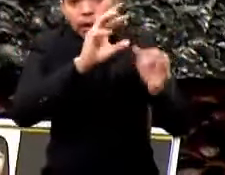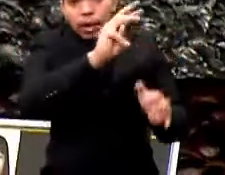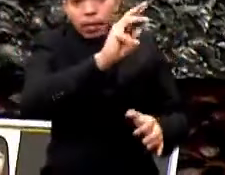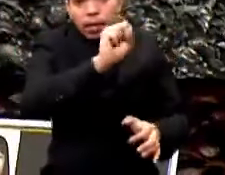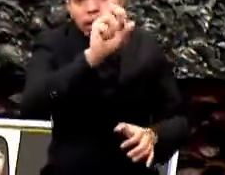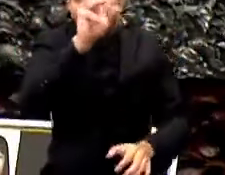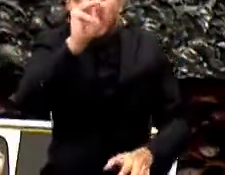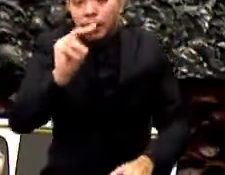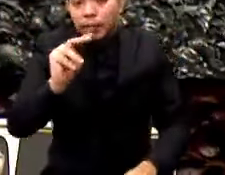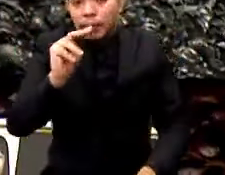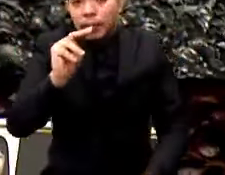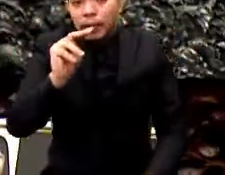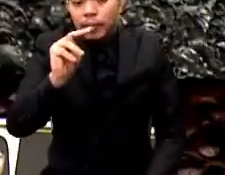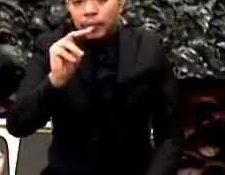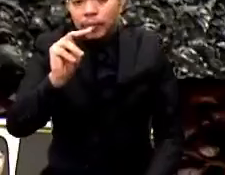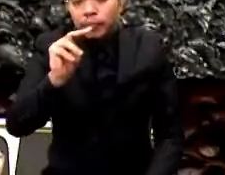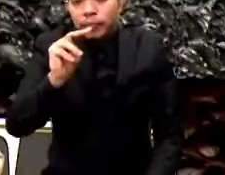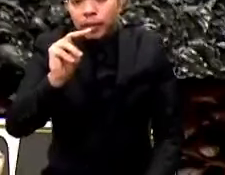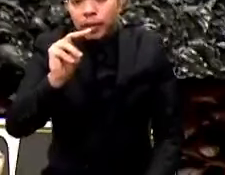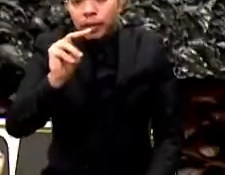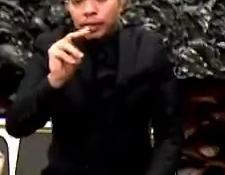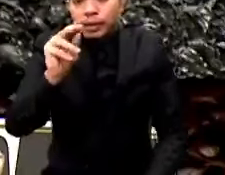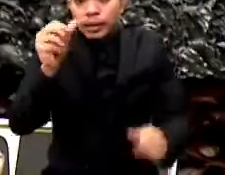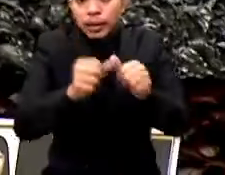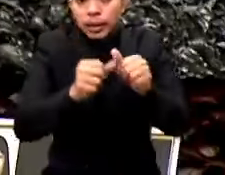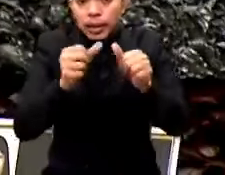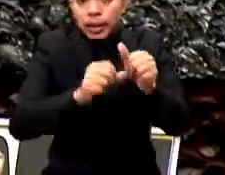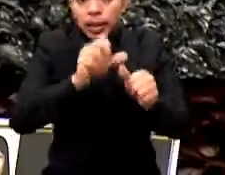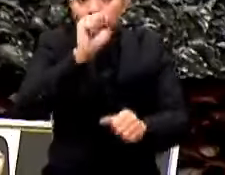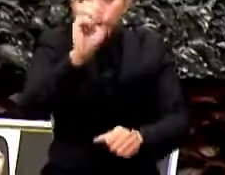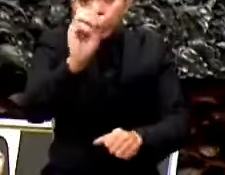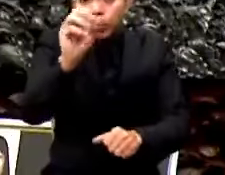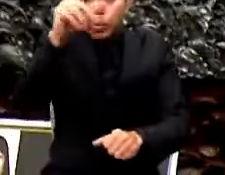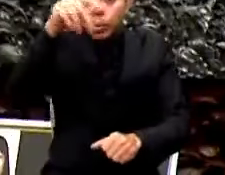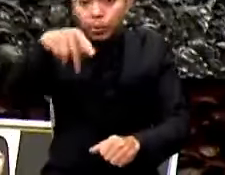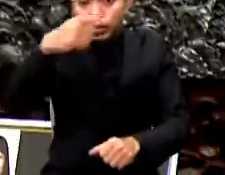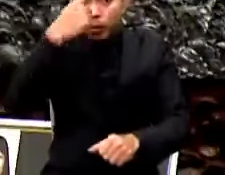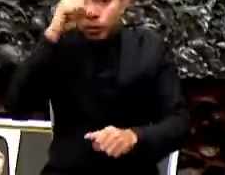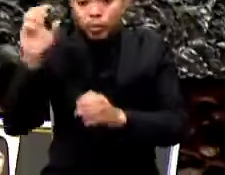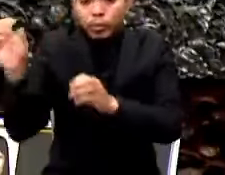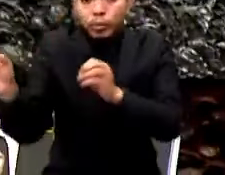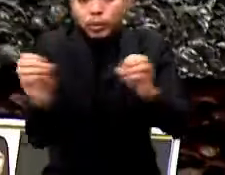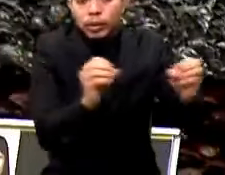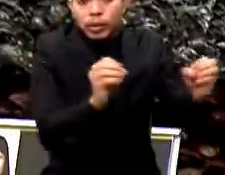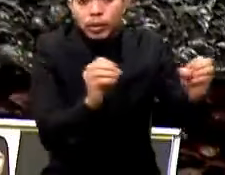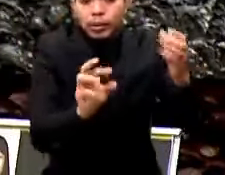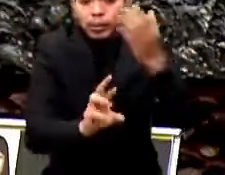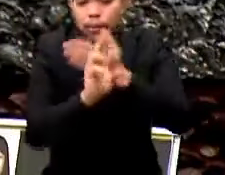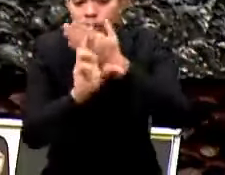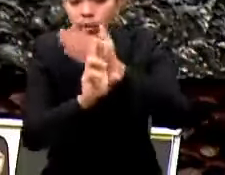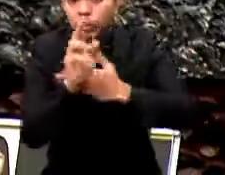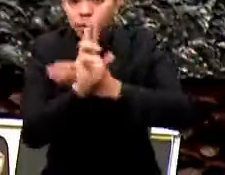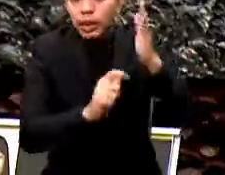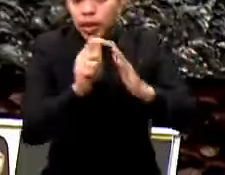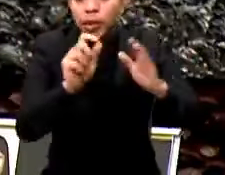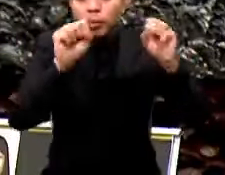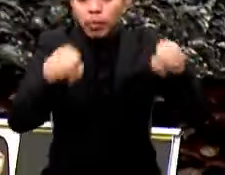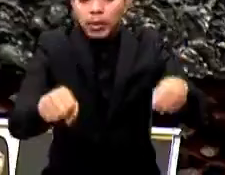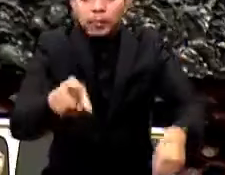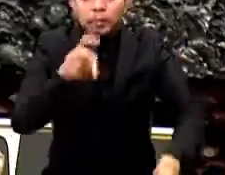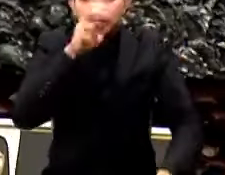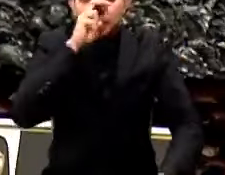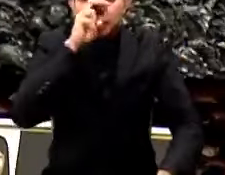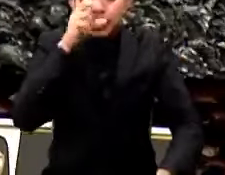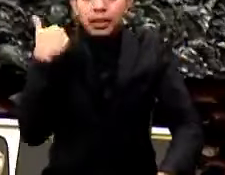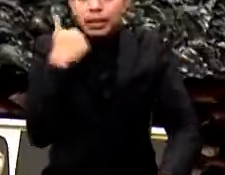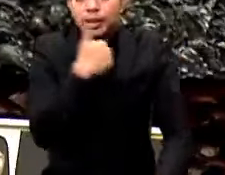Majlis sukan Negeri supaya setiap sopsop yang berkait dengan penganjuran sukan yang berisiko tinggi ini boleh diperketatkan dan